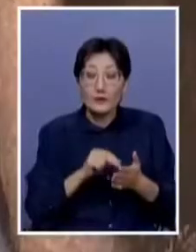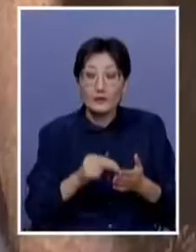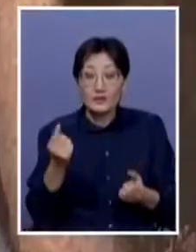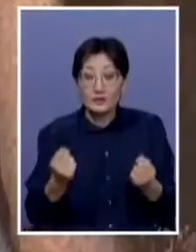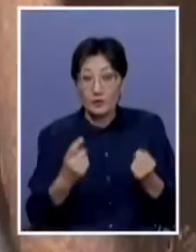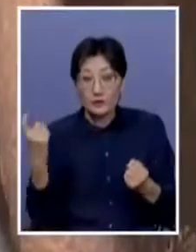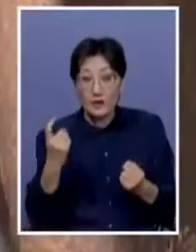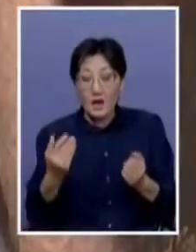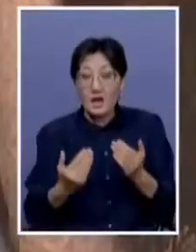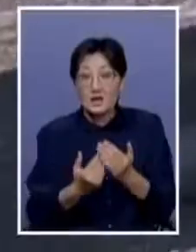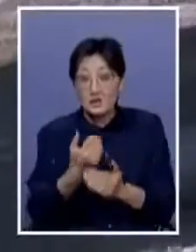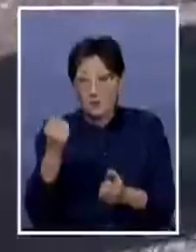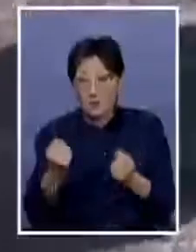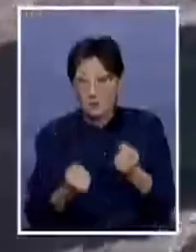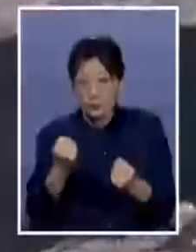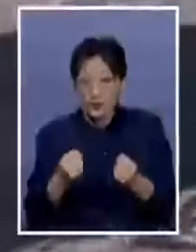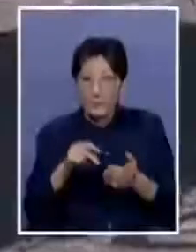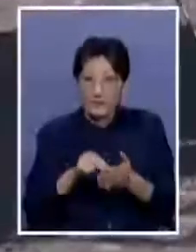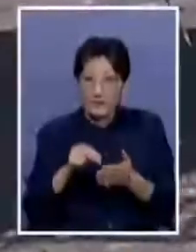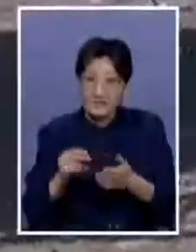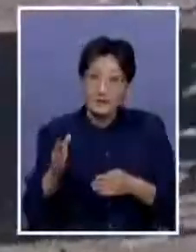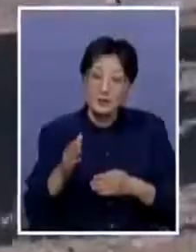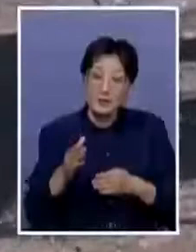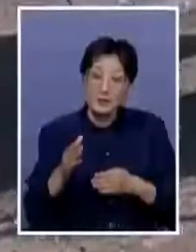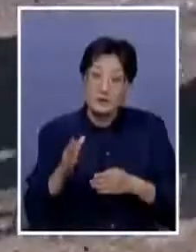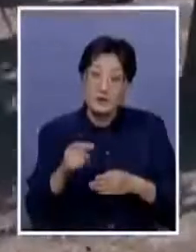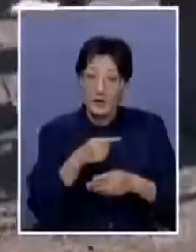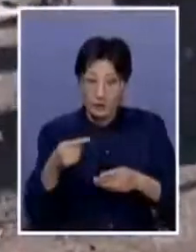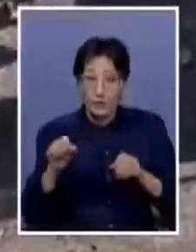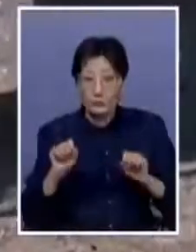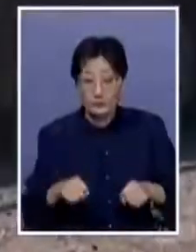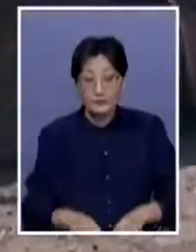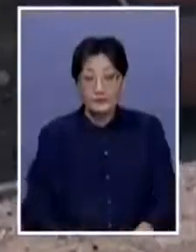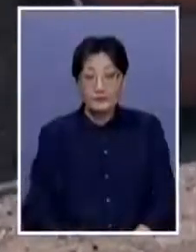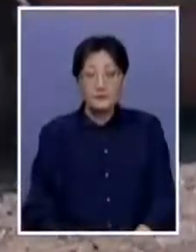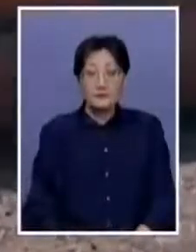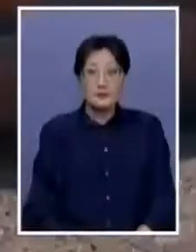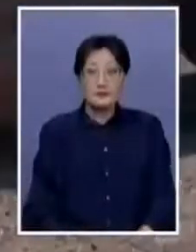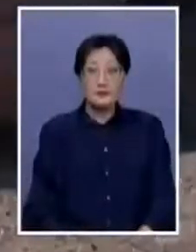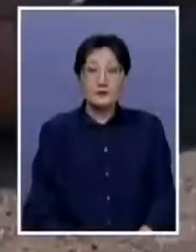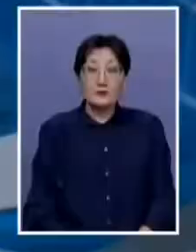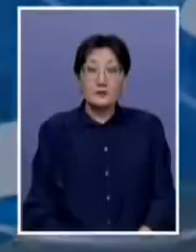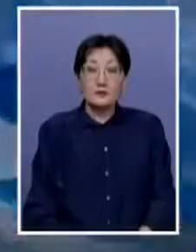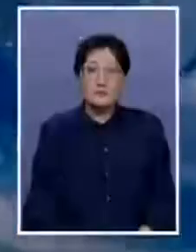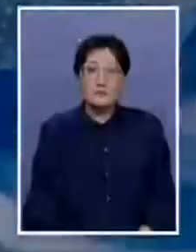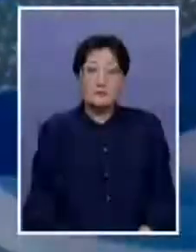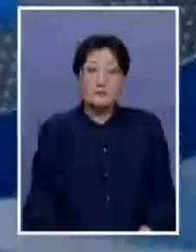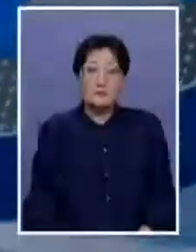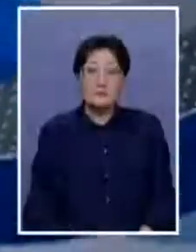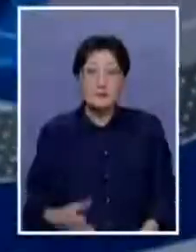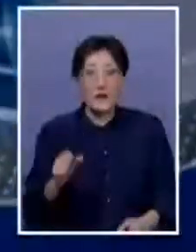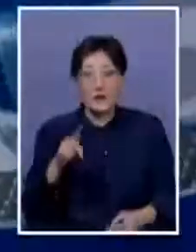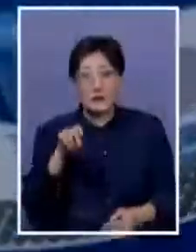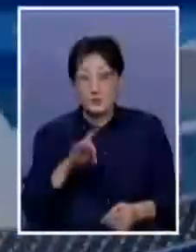жаңа тұлпар бағасынан шегертіп тастай алады. Ұлағат Арғын, Мұрат Тайжанов, Алматы телеарнасы.